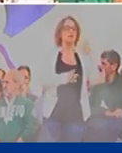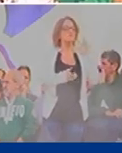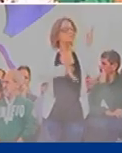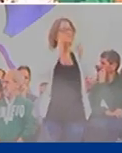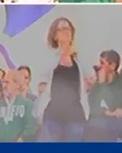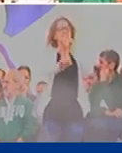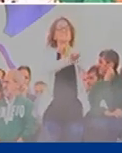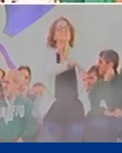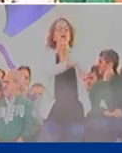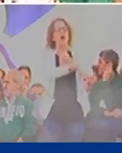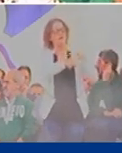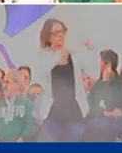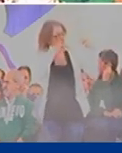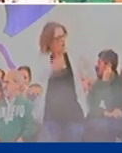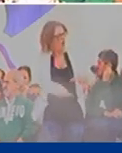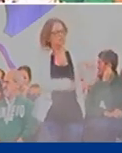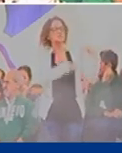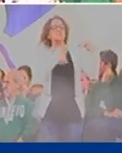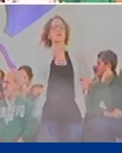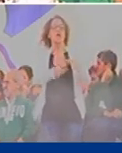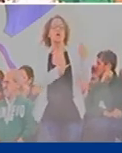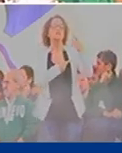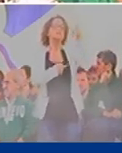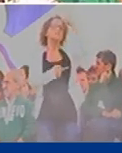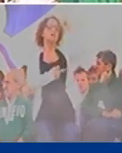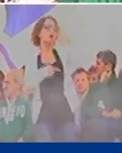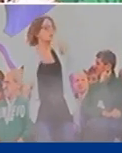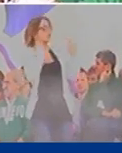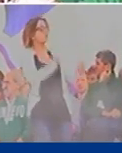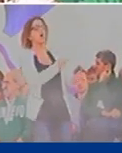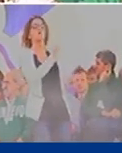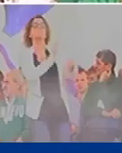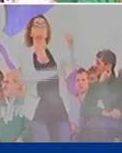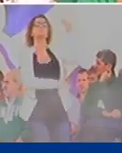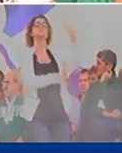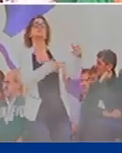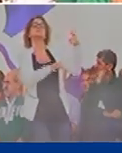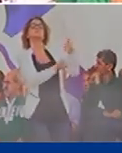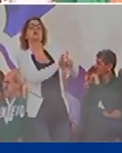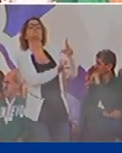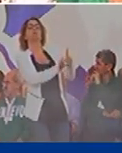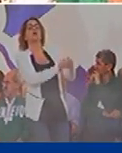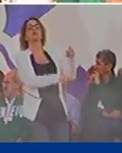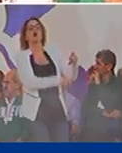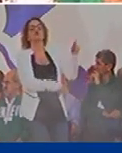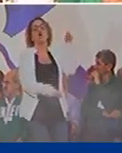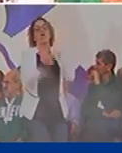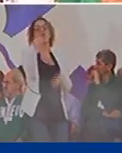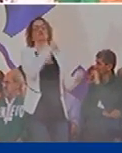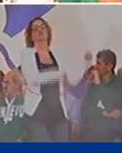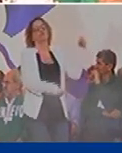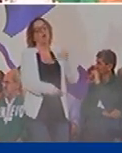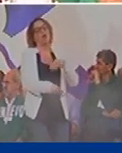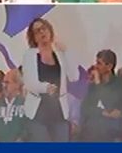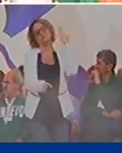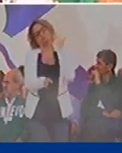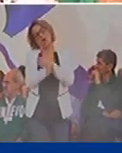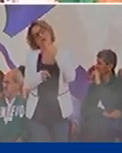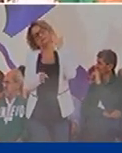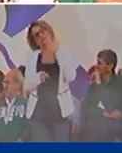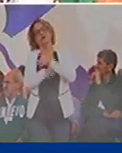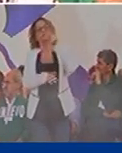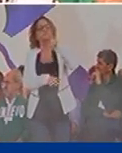da decenni da uno stato che li considerava serbatoio elettorale. Basta. Nel